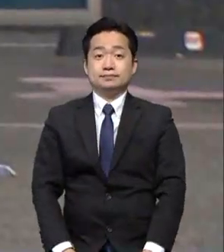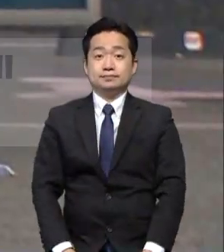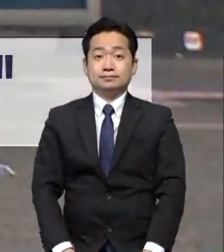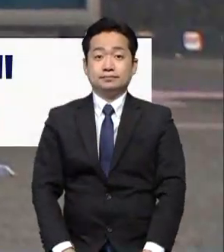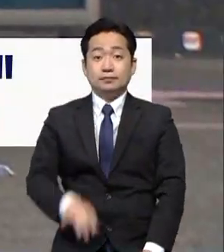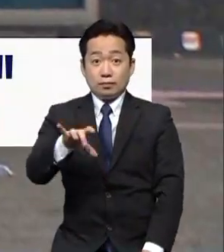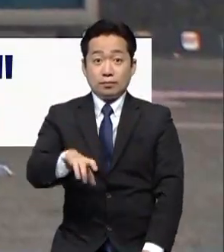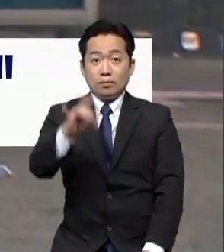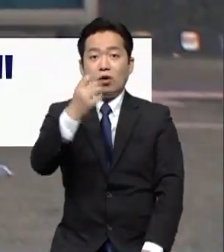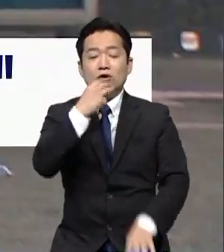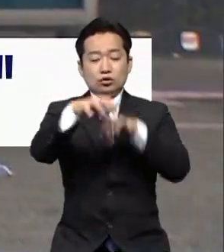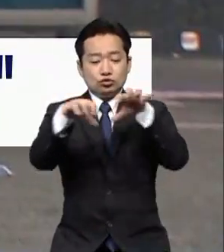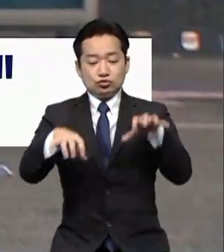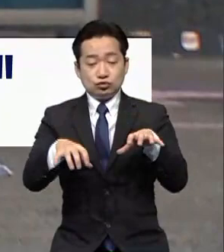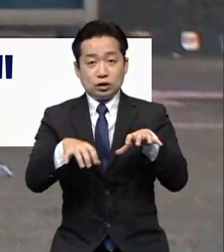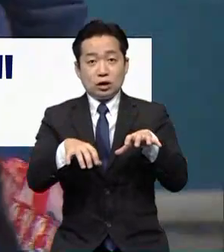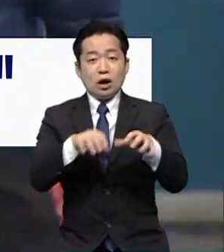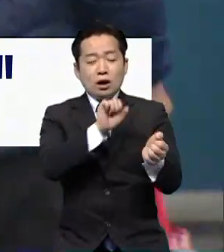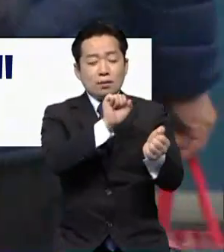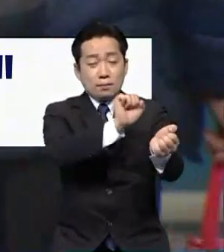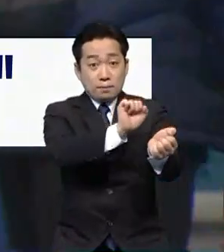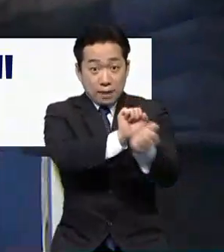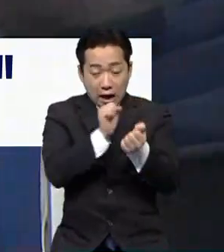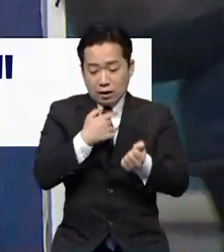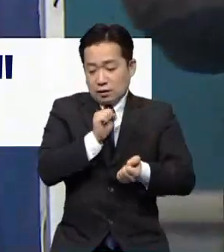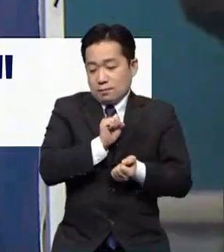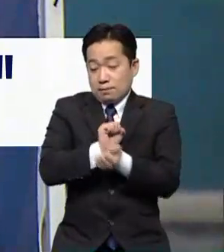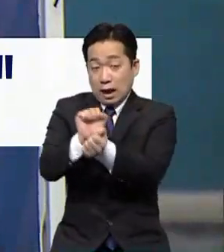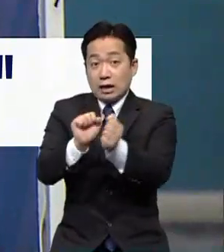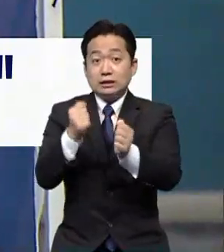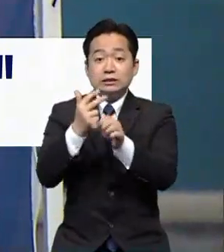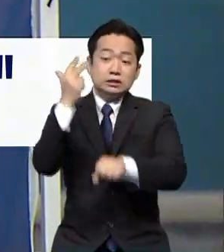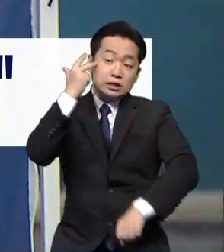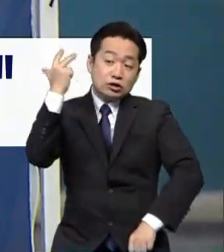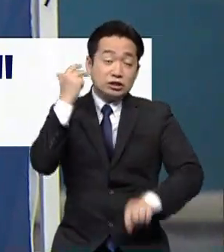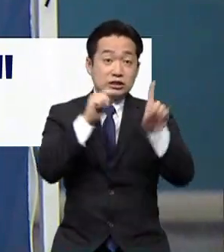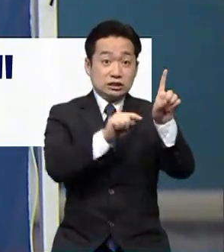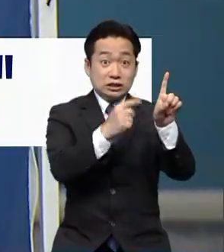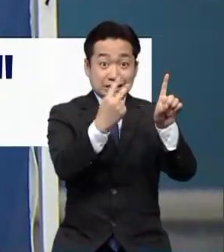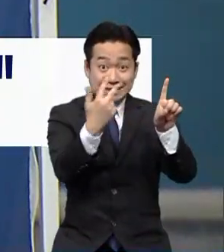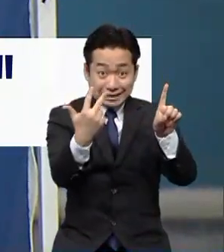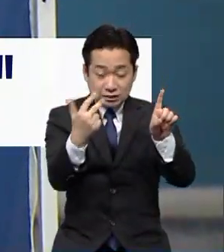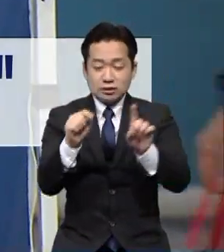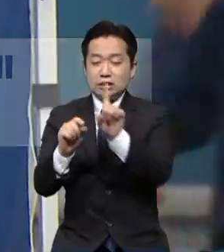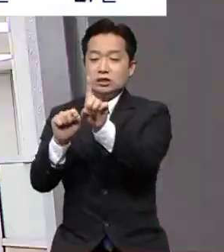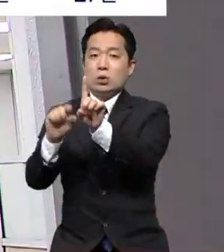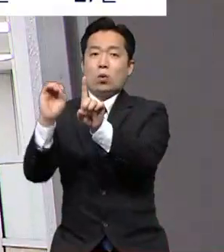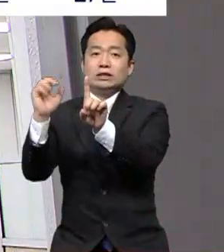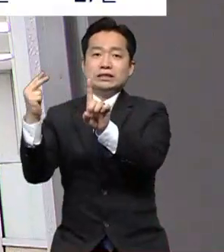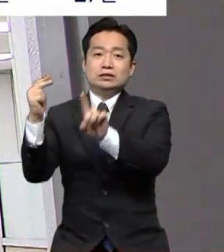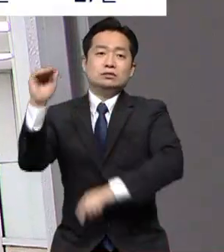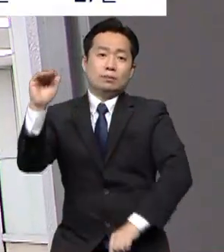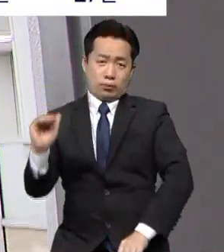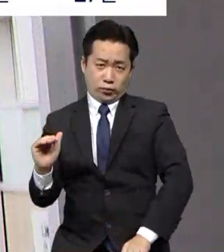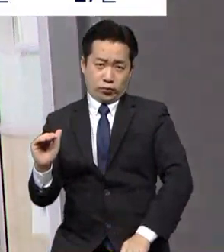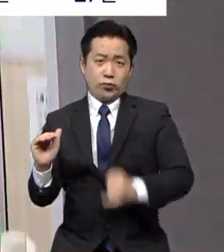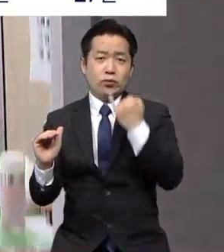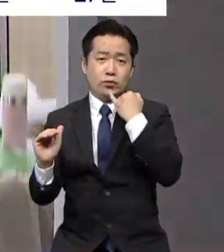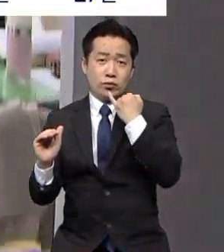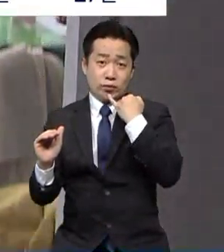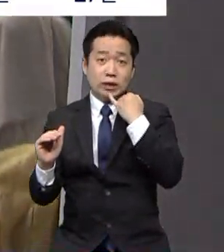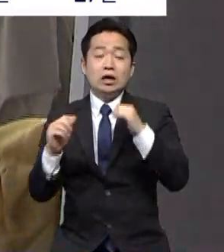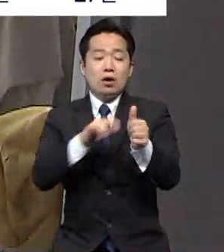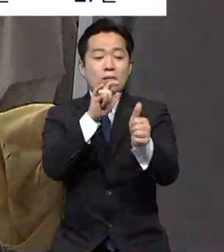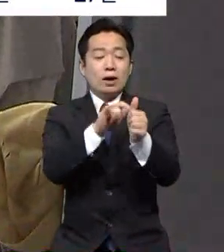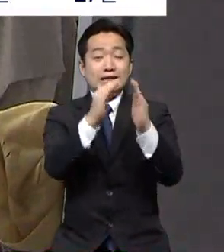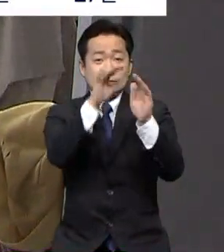우선 수도권의 감염 재생산 지수가 지난주 1.27에서 1.07로 떨어졌습니다. 확진 이후 자택